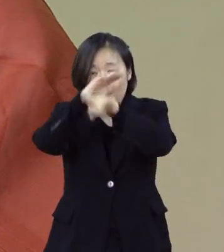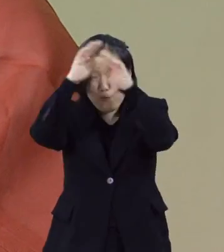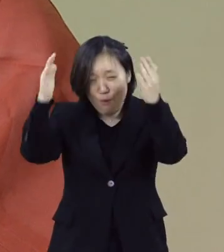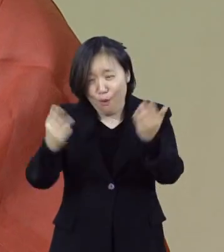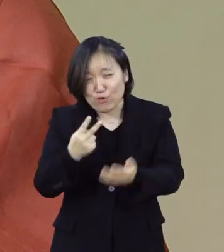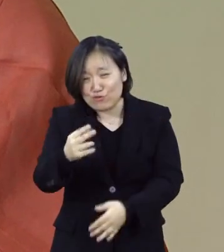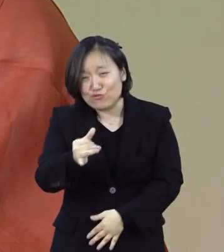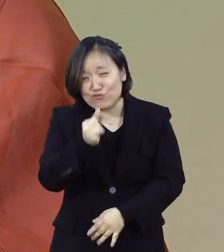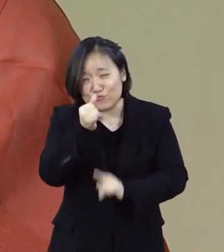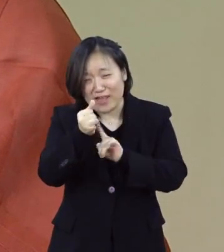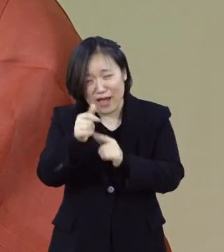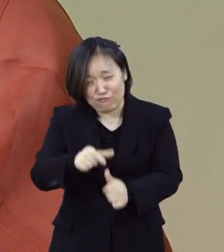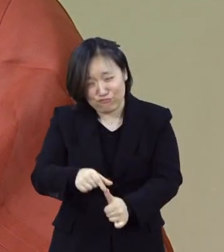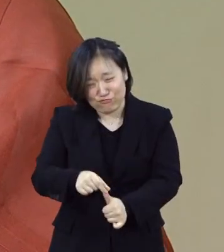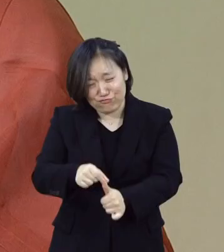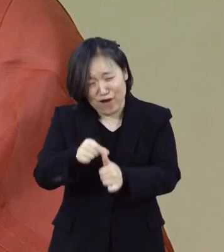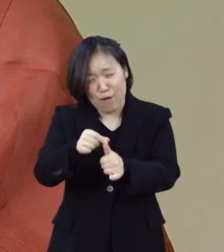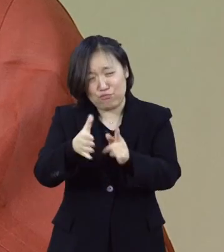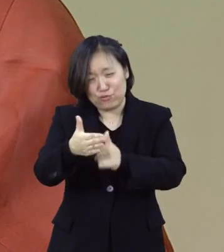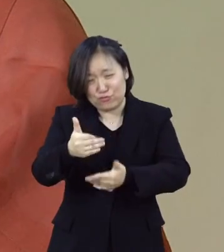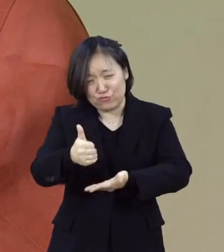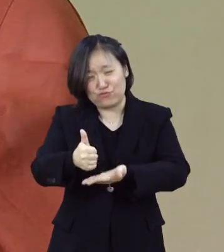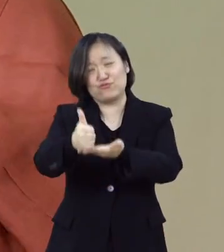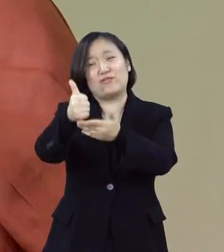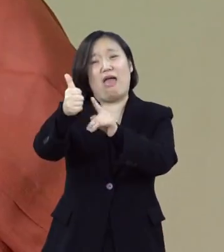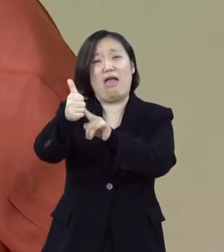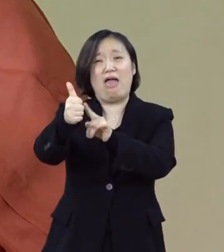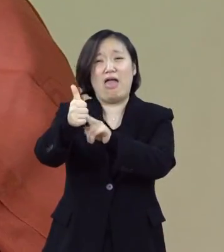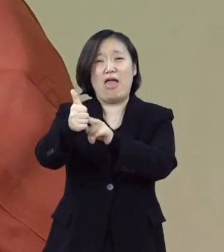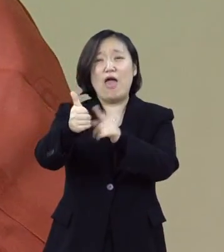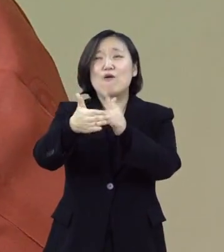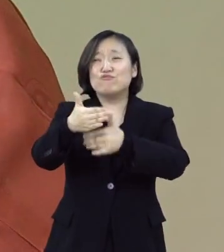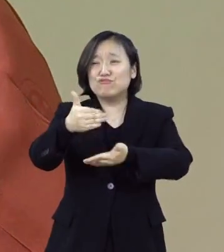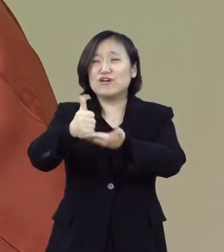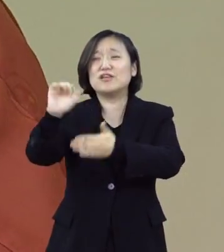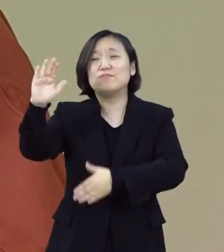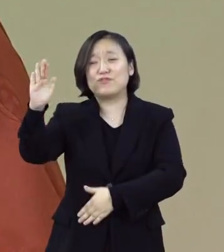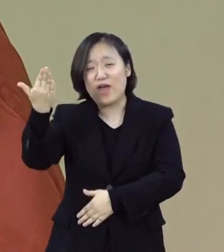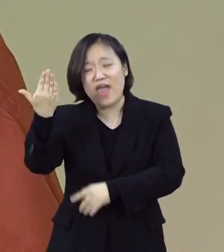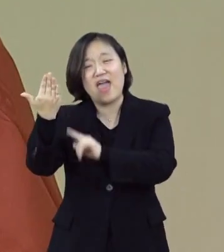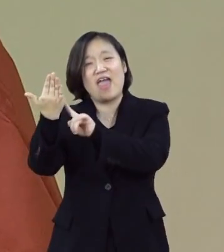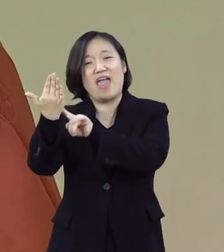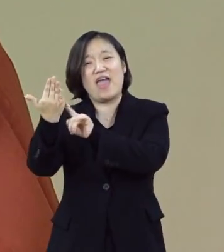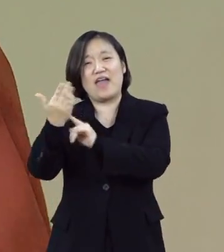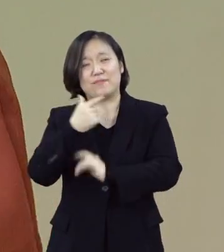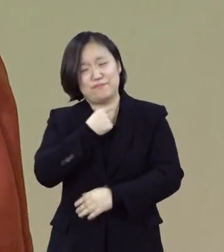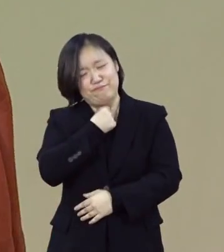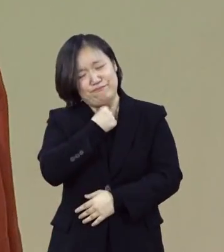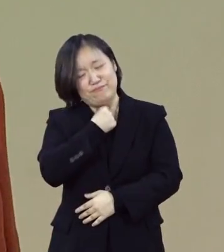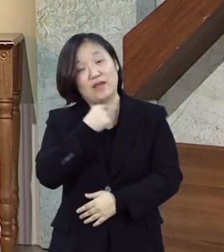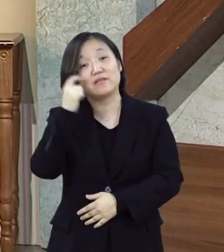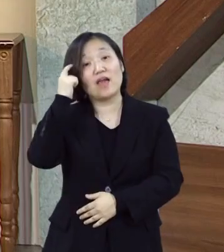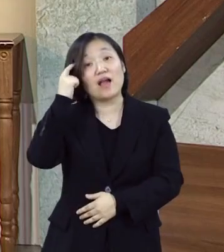원공법계 제중생 차타일시 성불도. 이게 너무 복잡하면 그냥 딱 한마디.